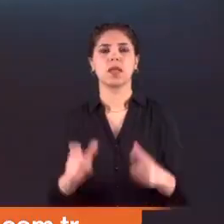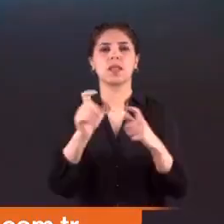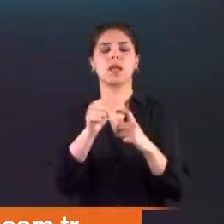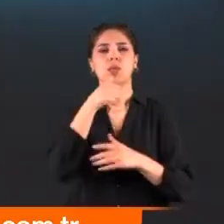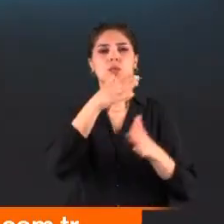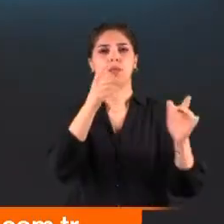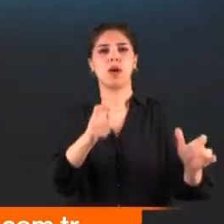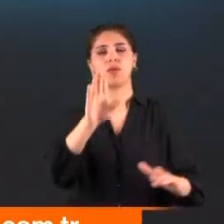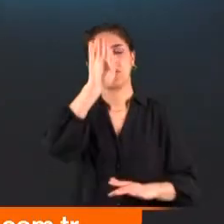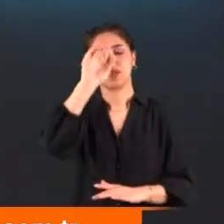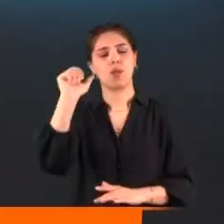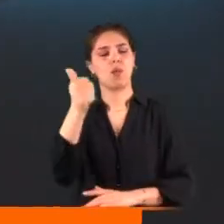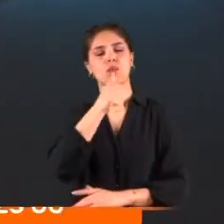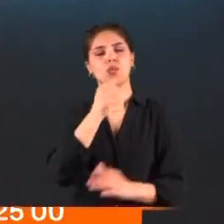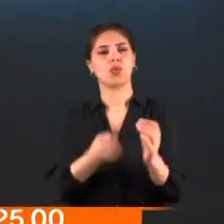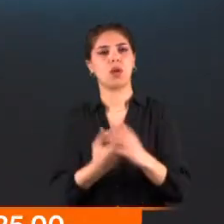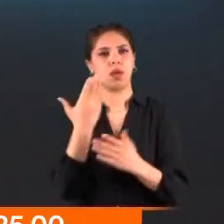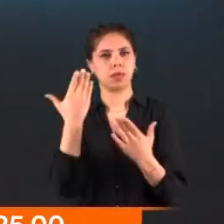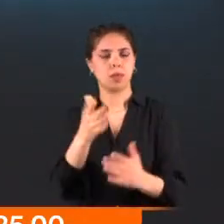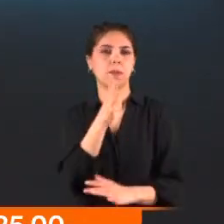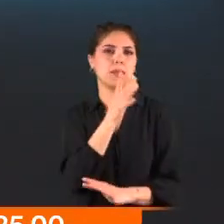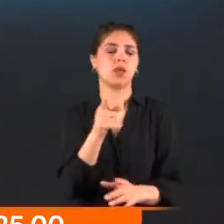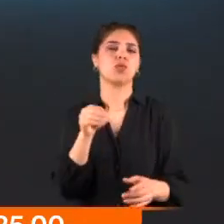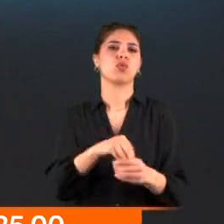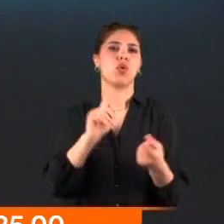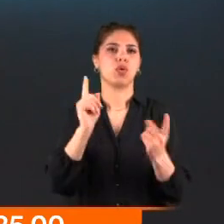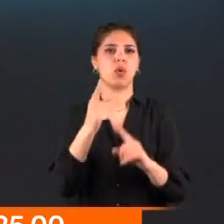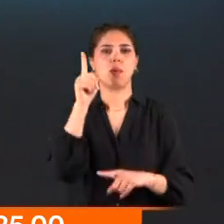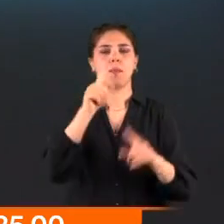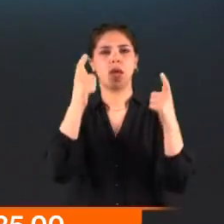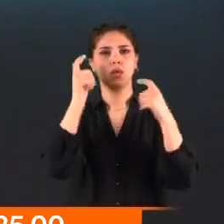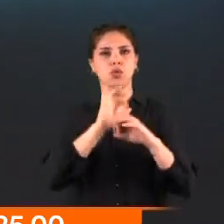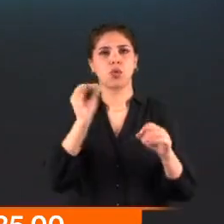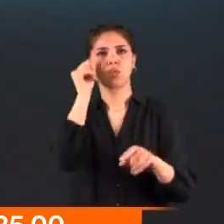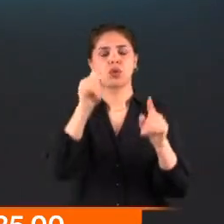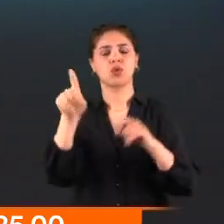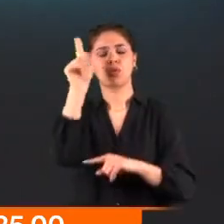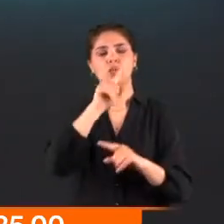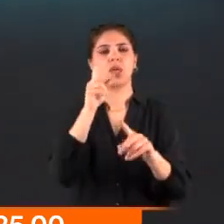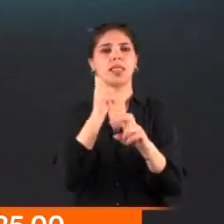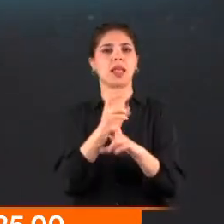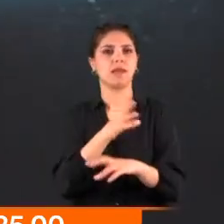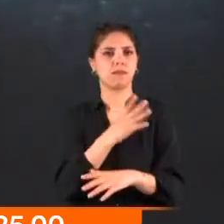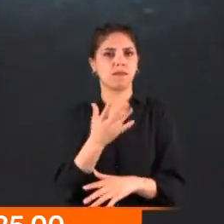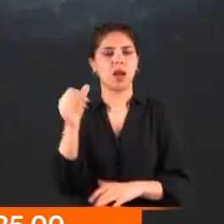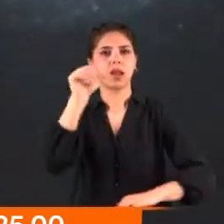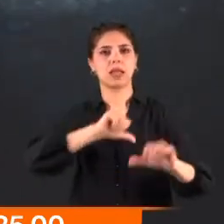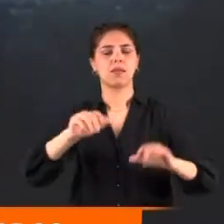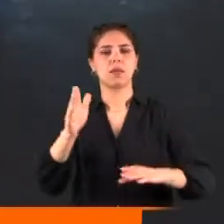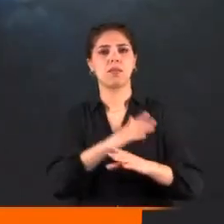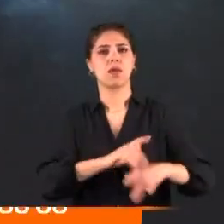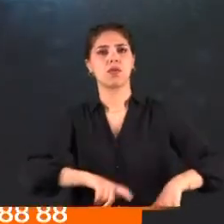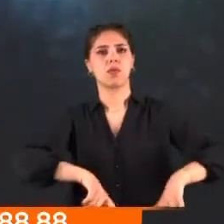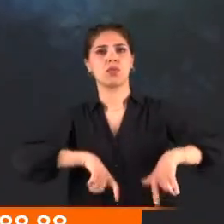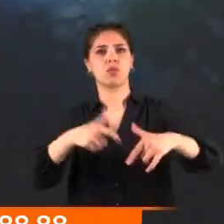Fazlabosa Barajı İstanbul'un en önemli su kaynaklarından biri biliyorsunuz. Son dönemde bazı sorumsuzlar yüzünden tehlike saçıyor. Kimyasal madde döküyor